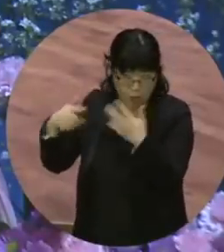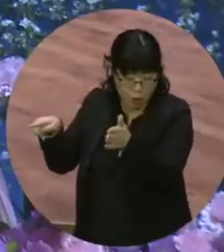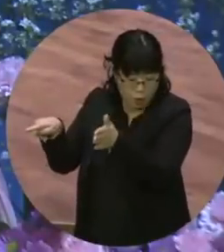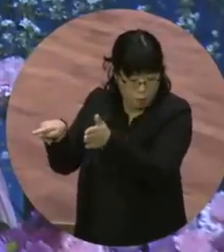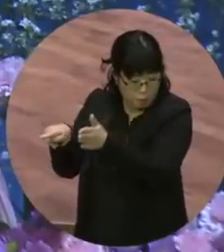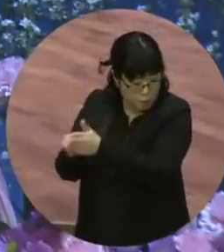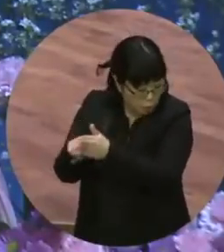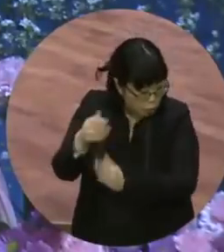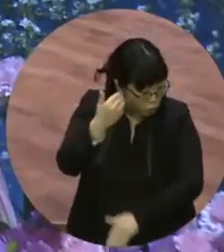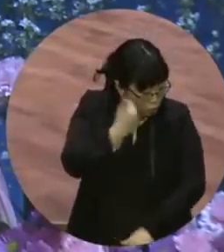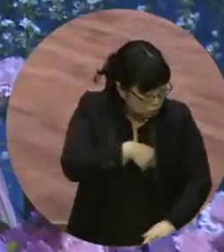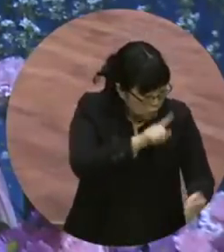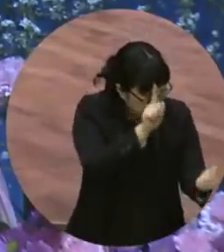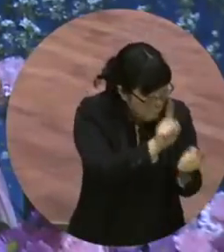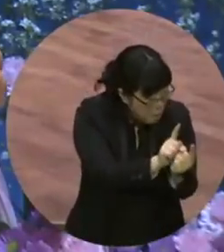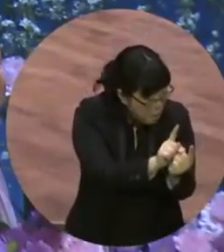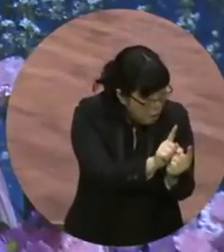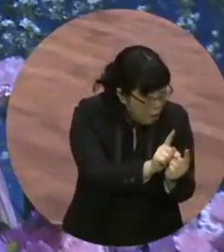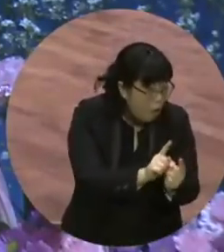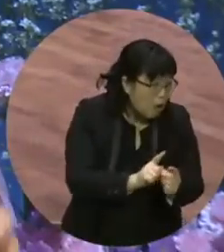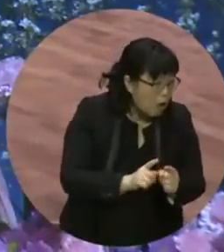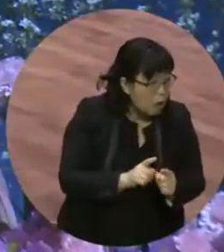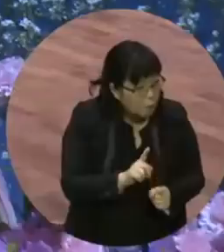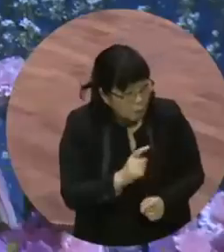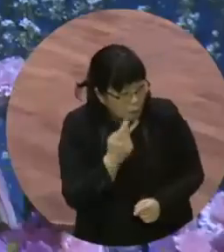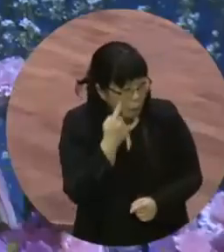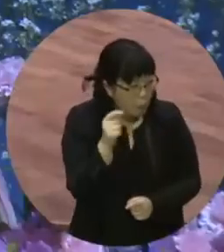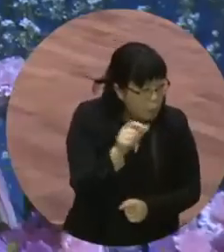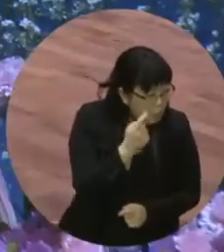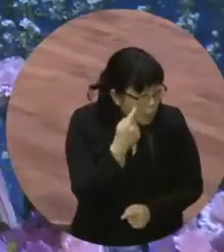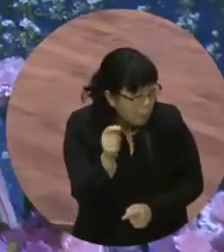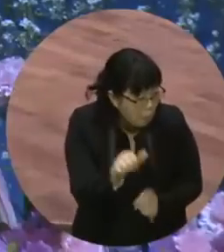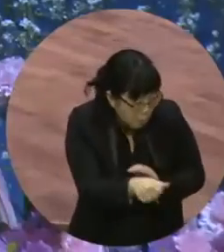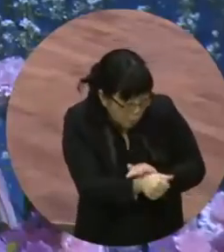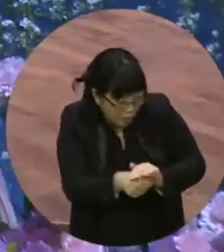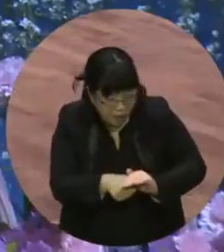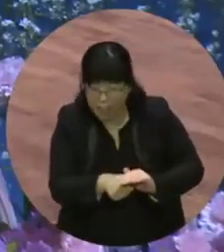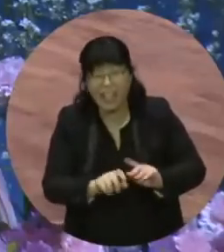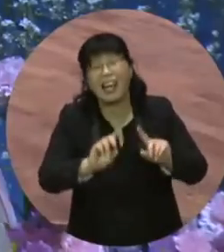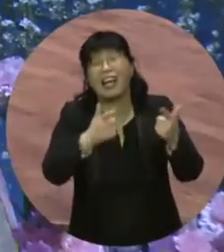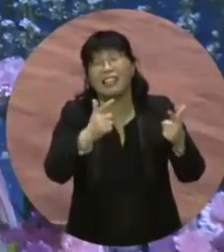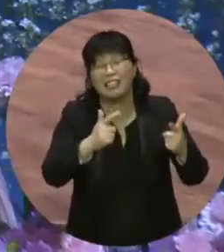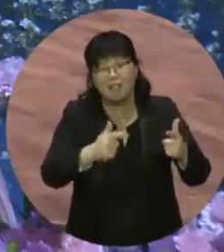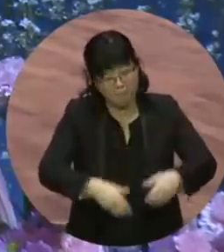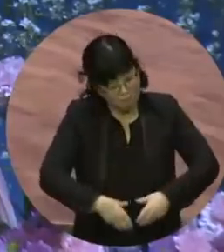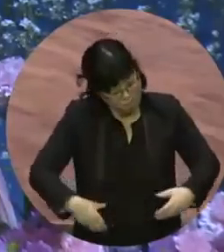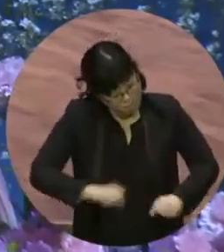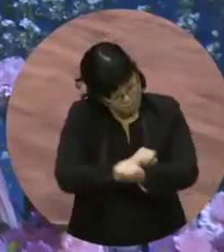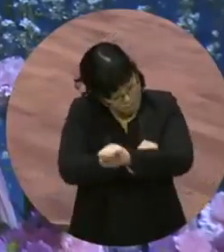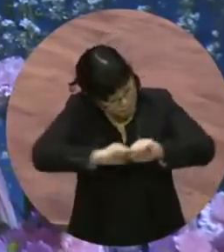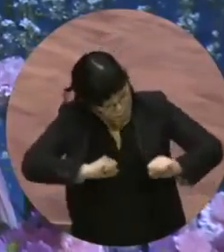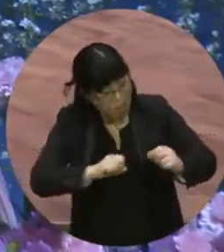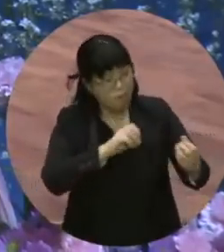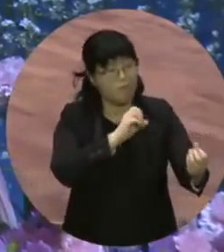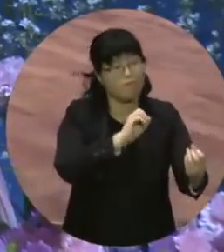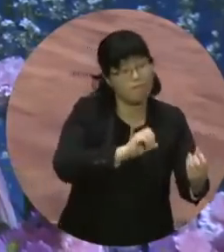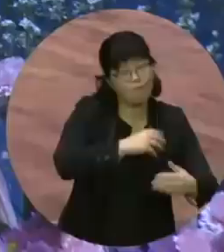말에 쫄려가지고 막 빌빌하고 눈치나 서슬 보고. 그거는 성령의 사람이 하는 짓이 아니에요. 사단에게 속아서 그래요.